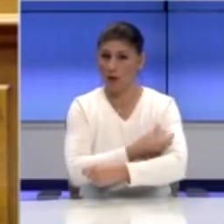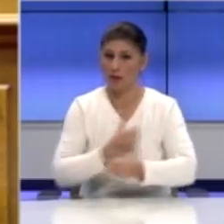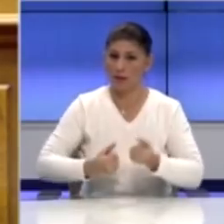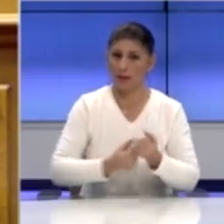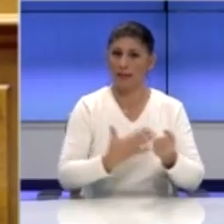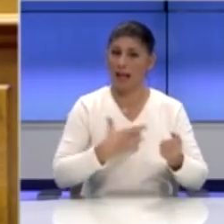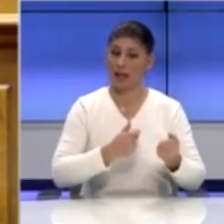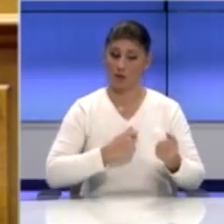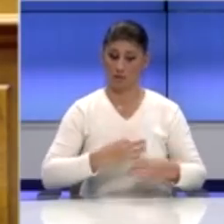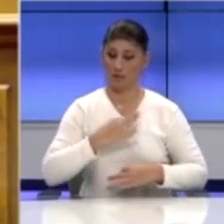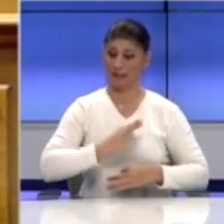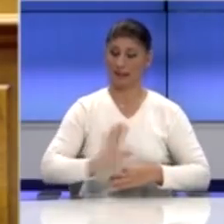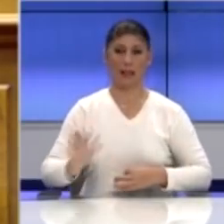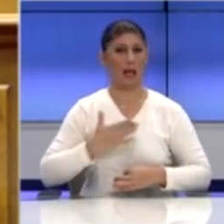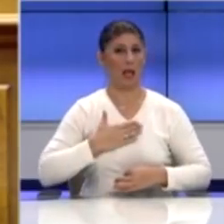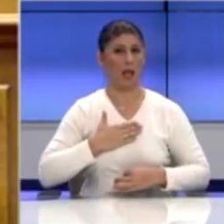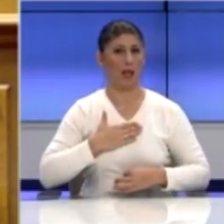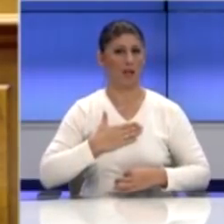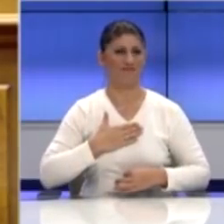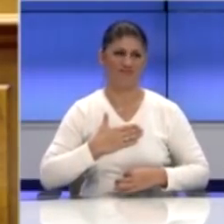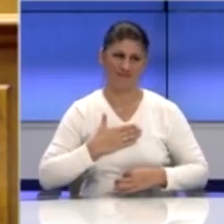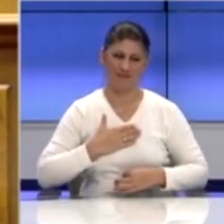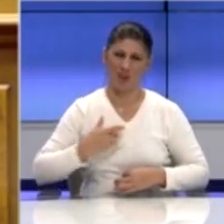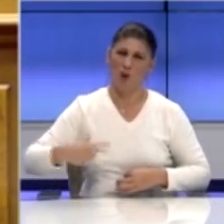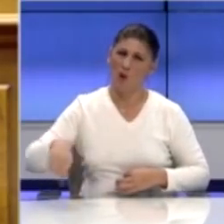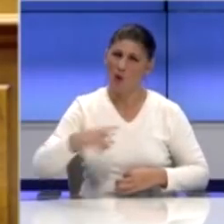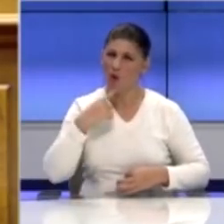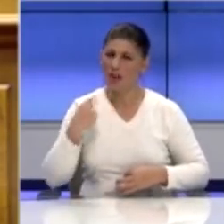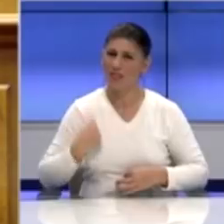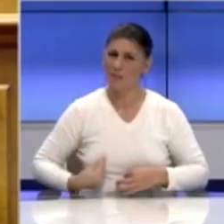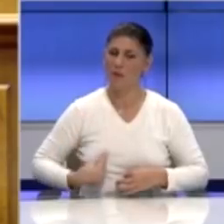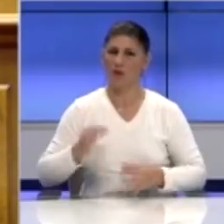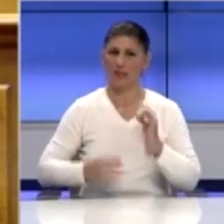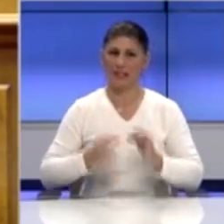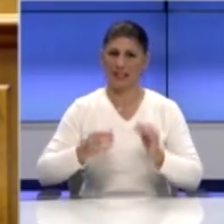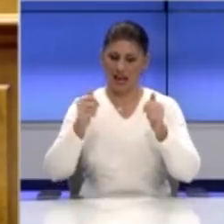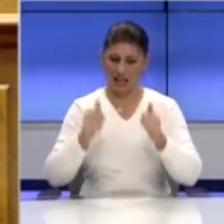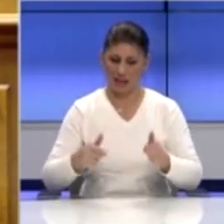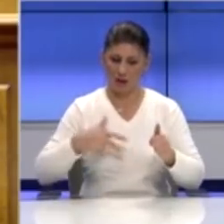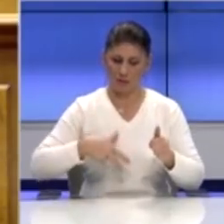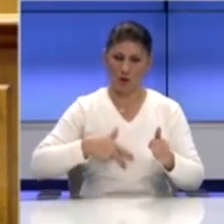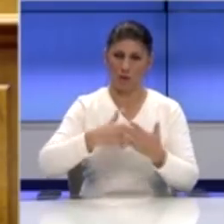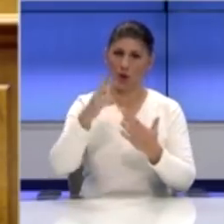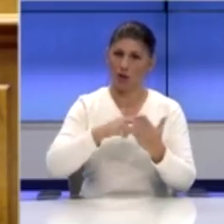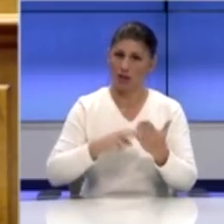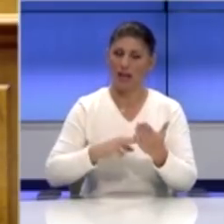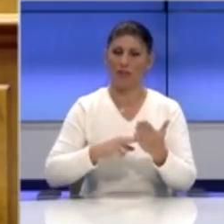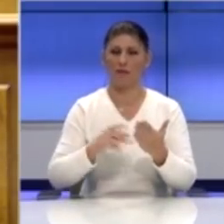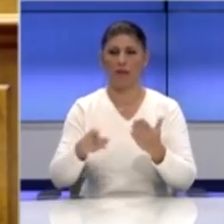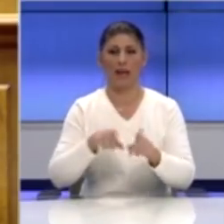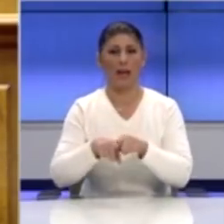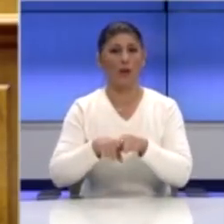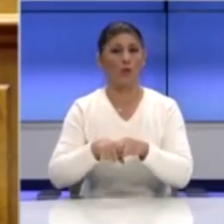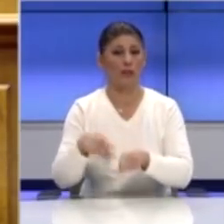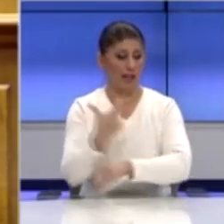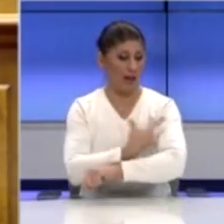ενισχύσετε την αξιοπιστία σας. Όλη η δημόσια συζήτηση, οι ανακοινώσεις υπουργών, τα πρωτοσέλιδα εφημερίδων αφορούν